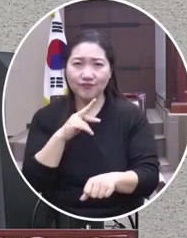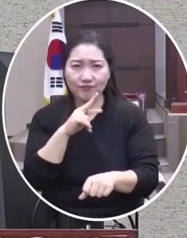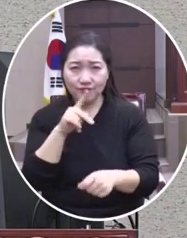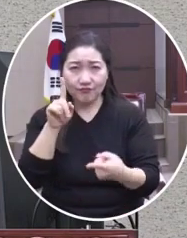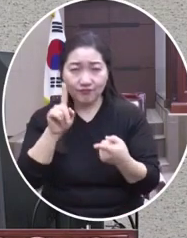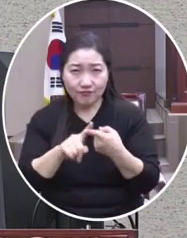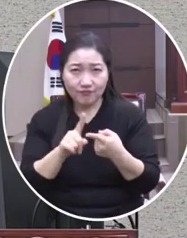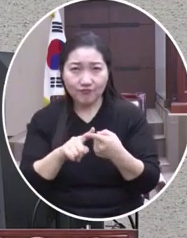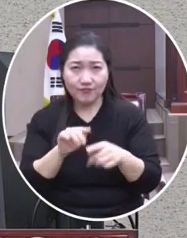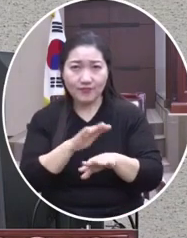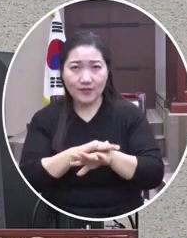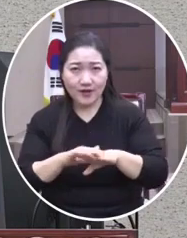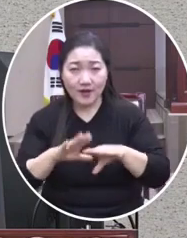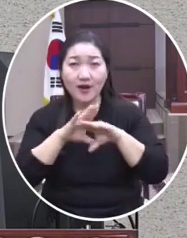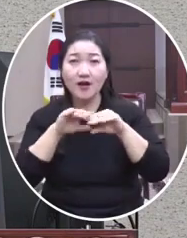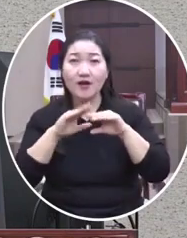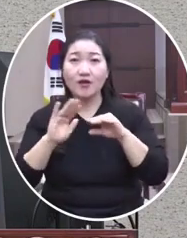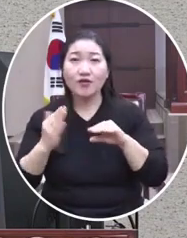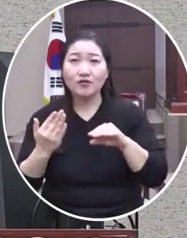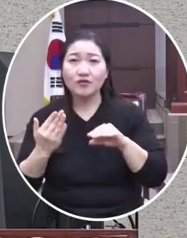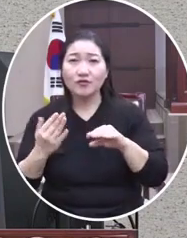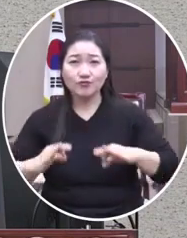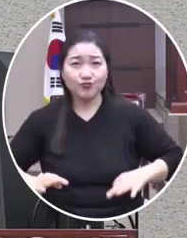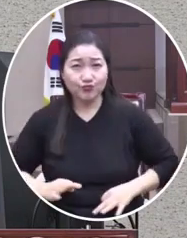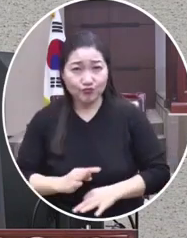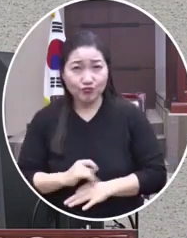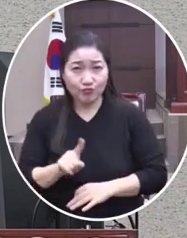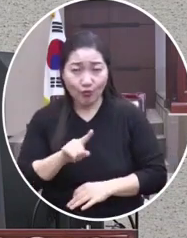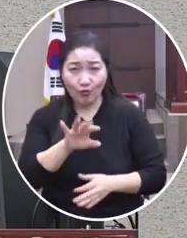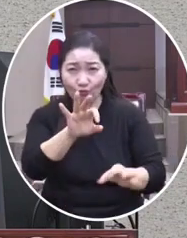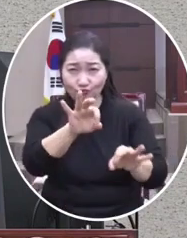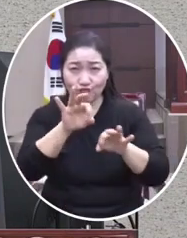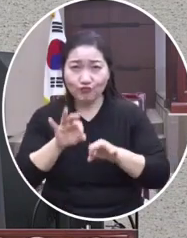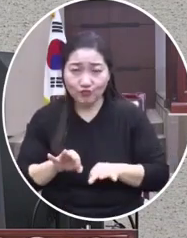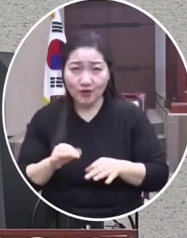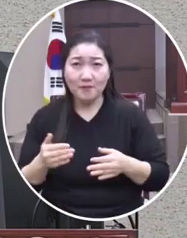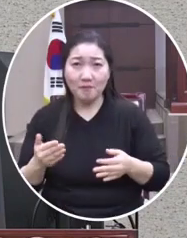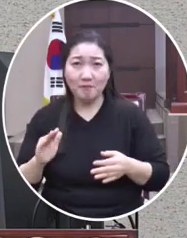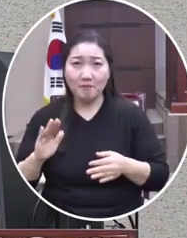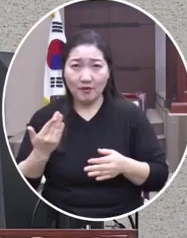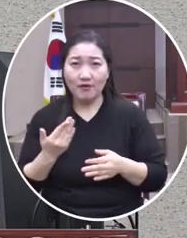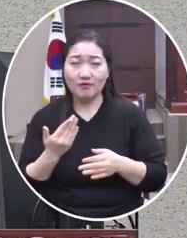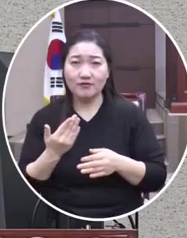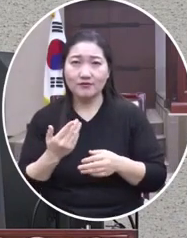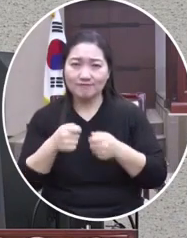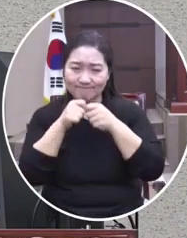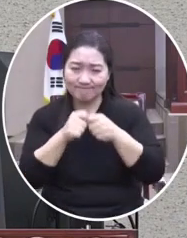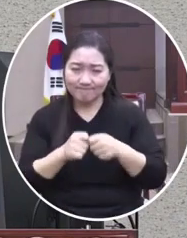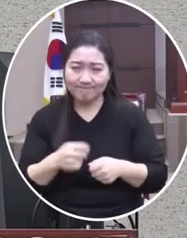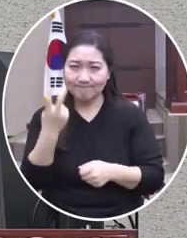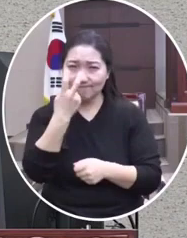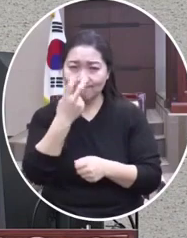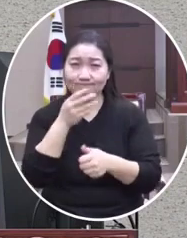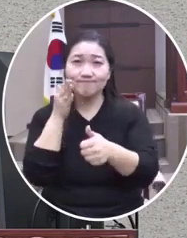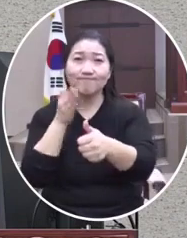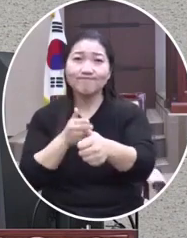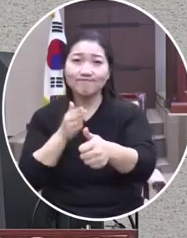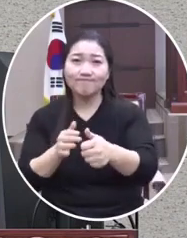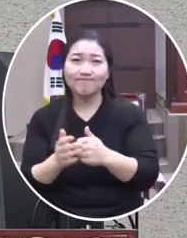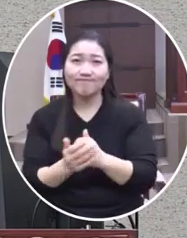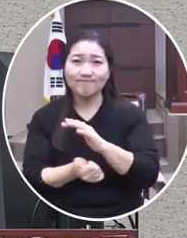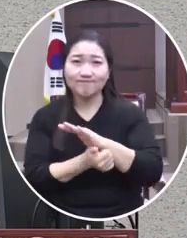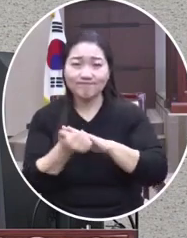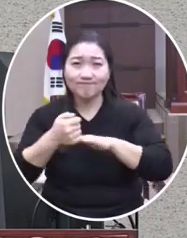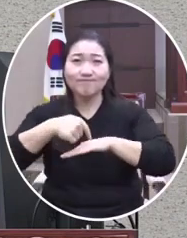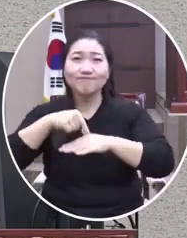사항들이 제대로 처리되고 구정에 반영되었는지 세심하게 살펴봐 주시기 바랍니다 희망찬